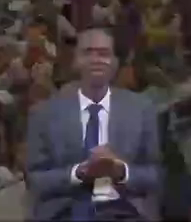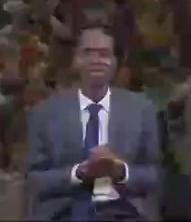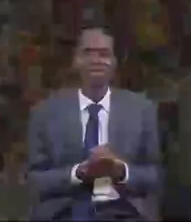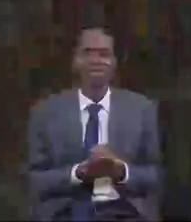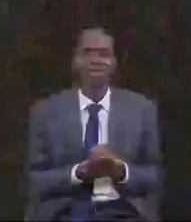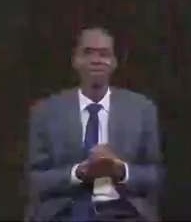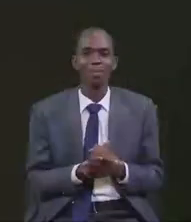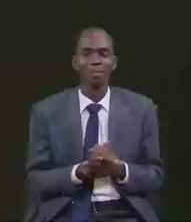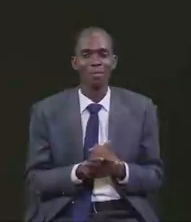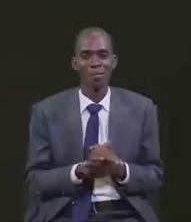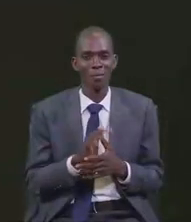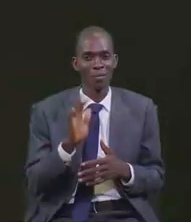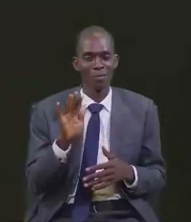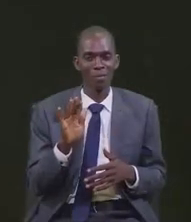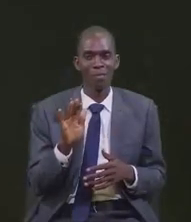Au fait.